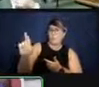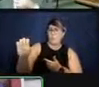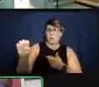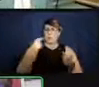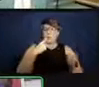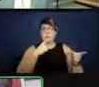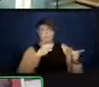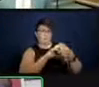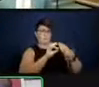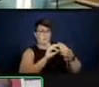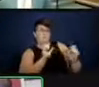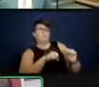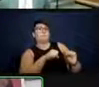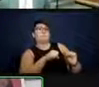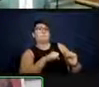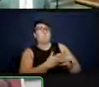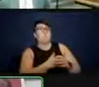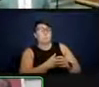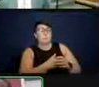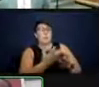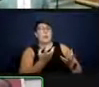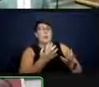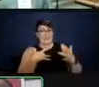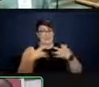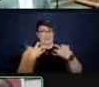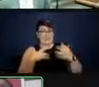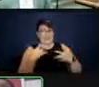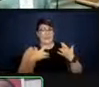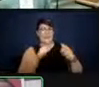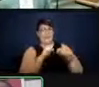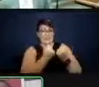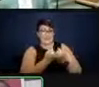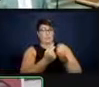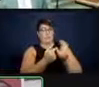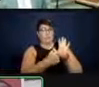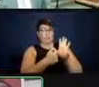مور تريد أن تتحدث بأمر آخر؟ بشكل مختصر، أنا